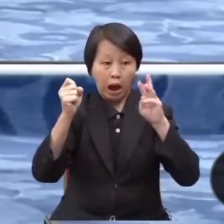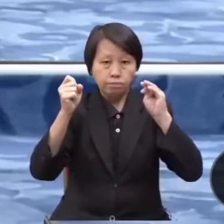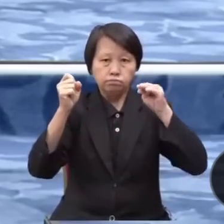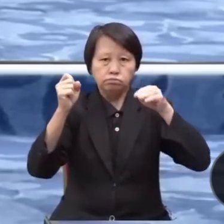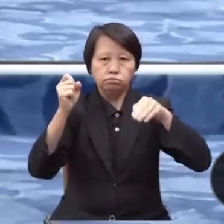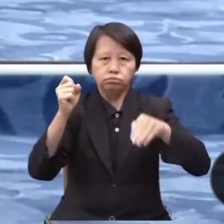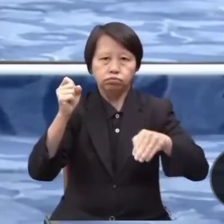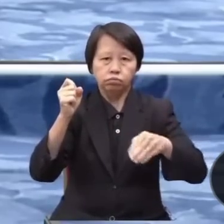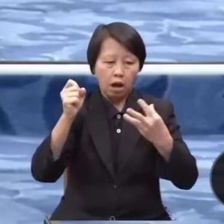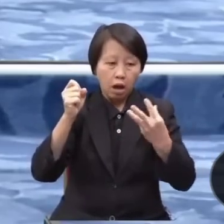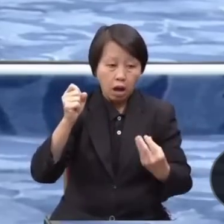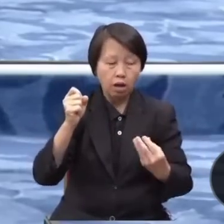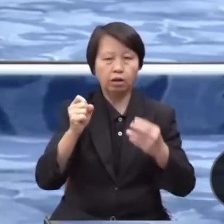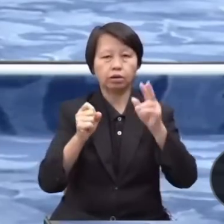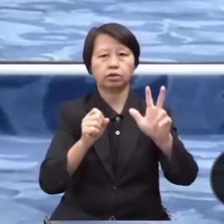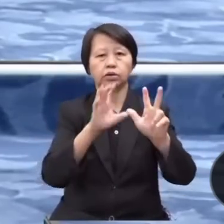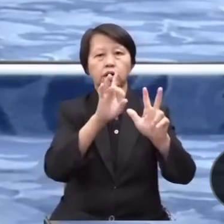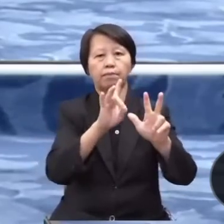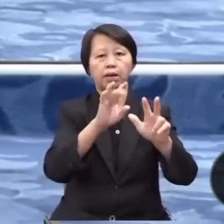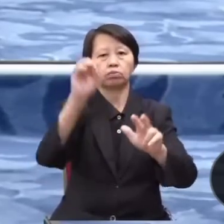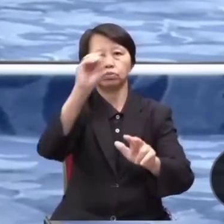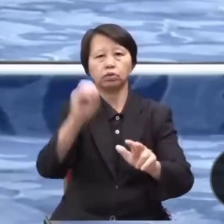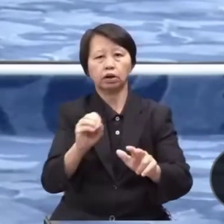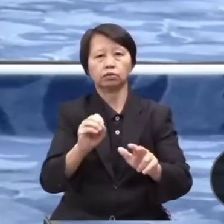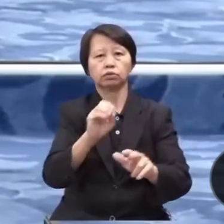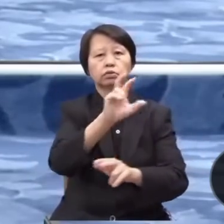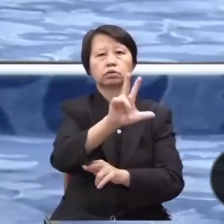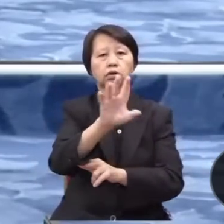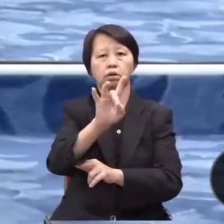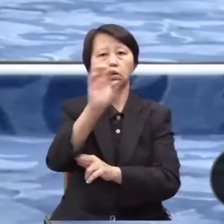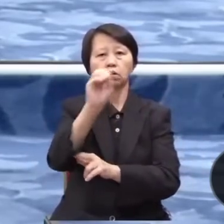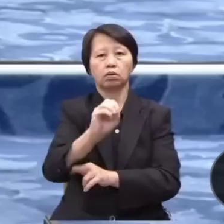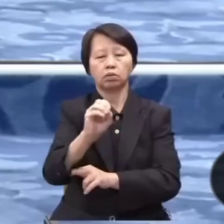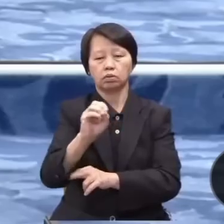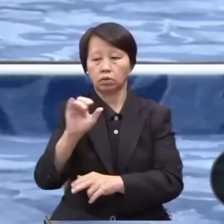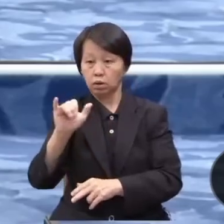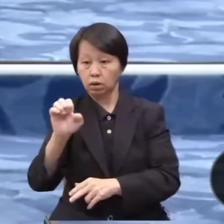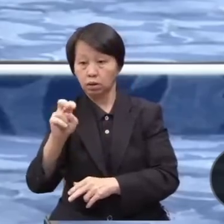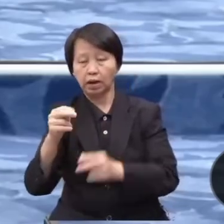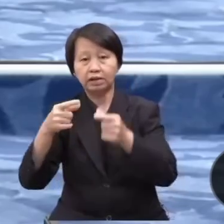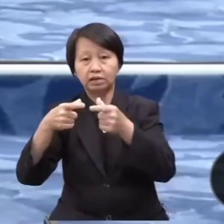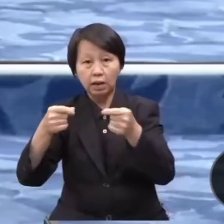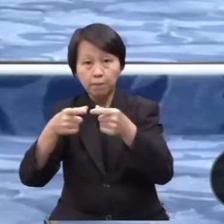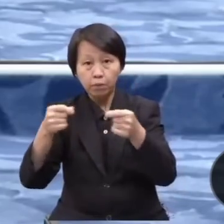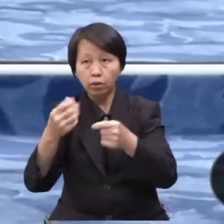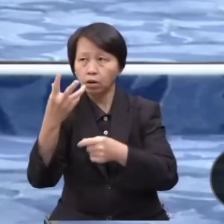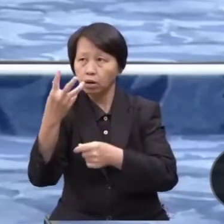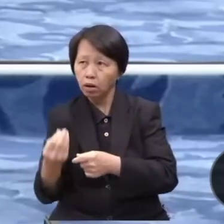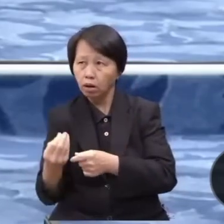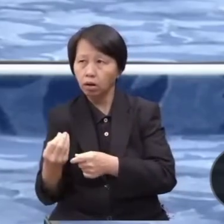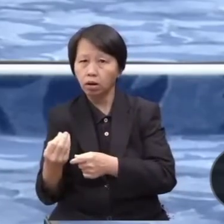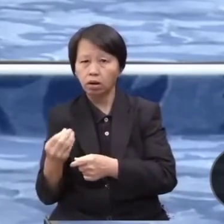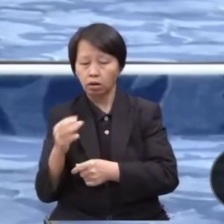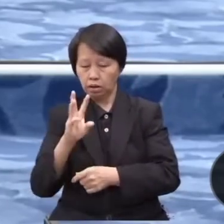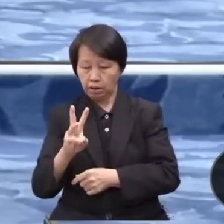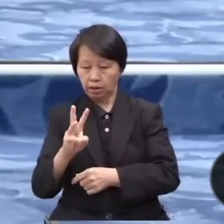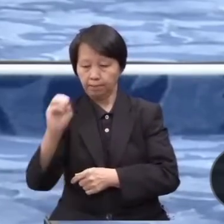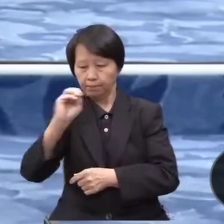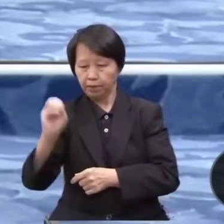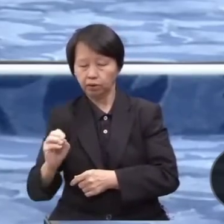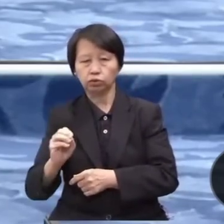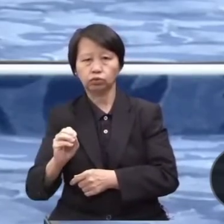Ringgit menyusut 38%. Yen Jepun menyusut lebih